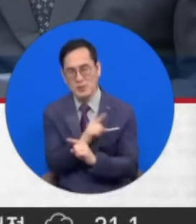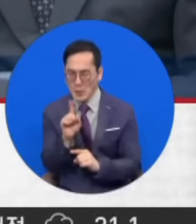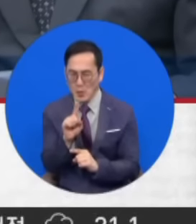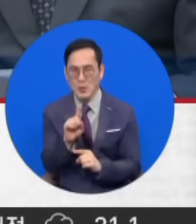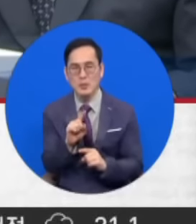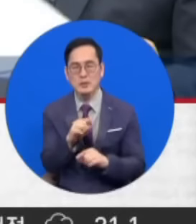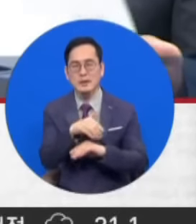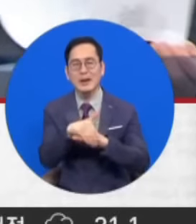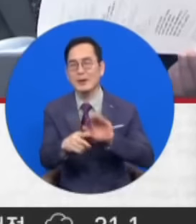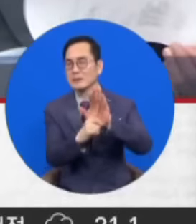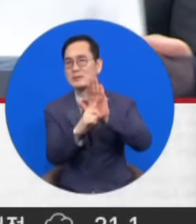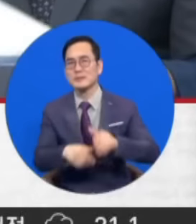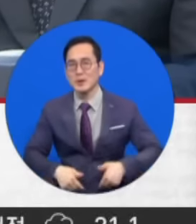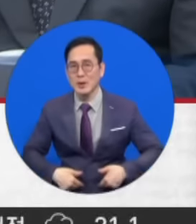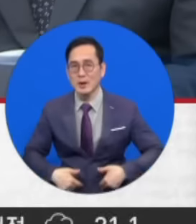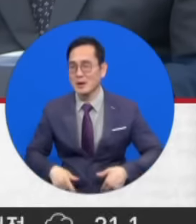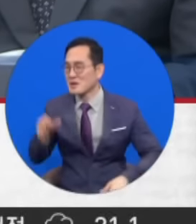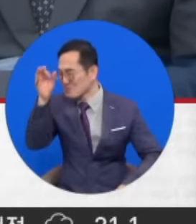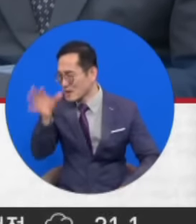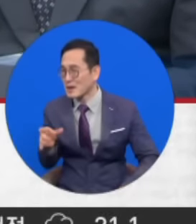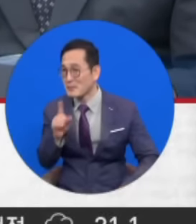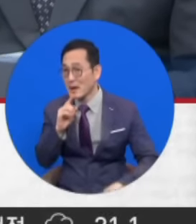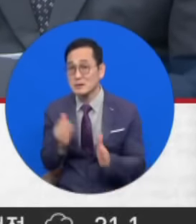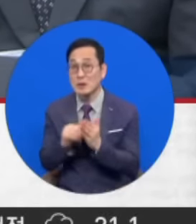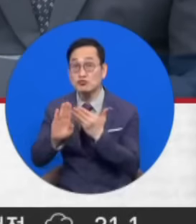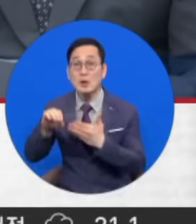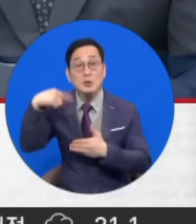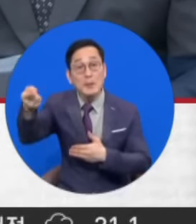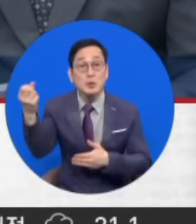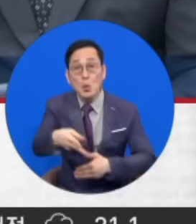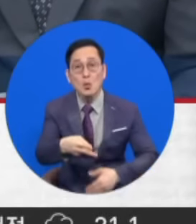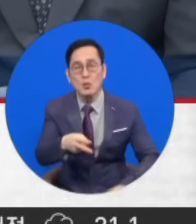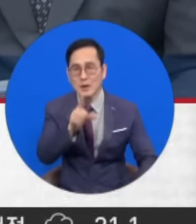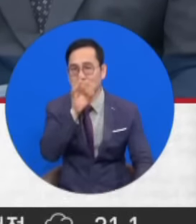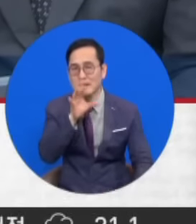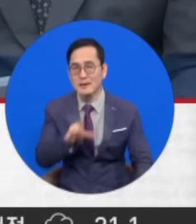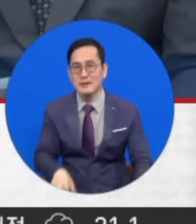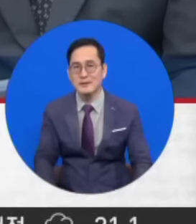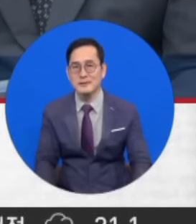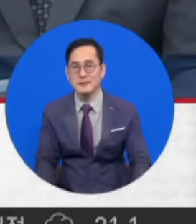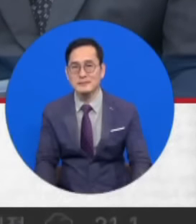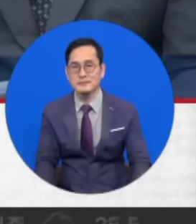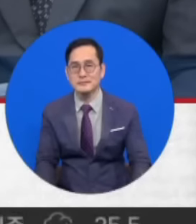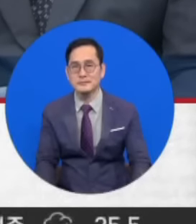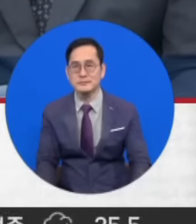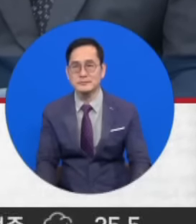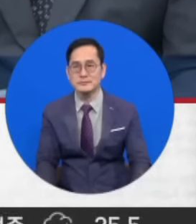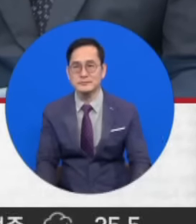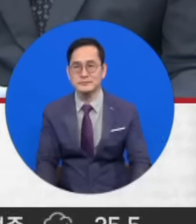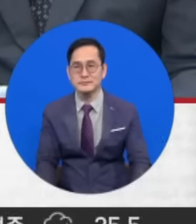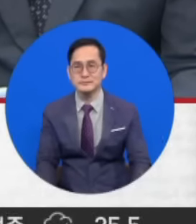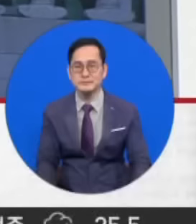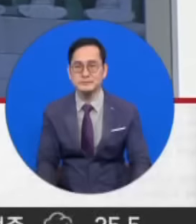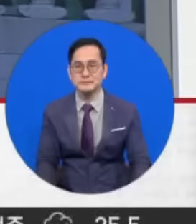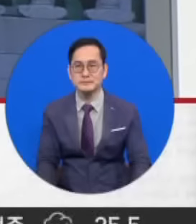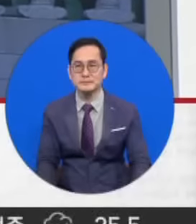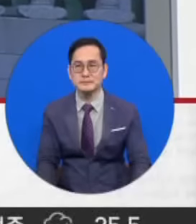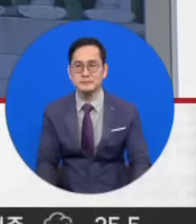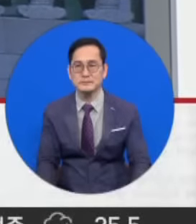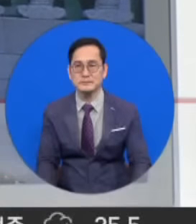중요하지 지금 당장에 이 피해자분한테 가가지고 사과하는 걸로 끝낼 문제가 아니라고 봅니다. 그리고 경찰이 사과를 받아줄